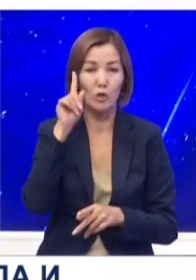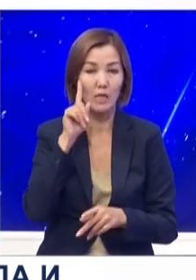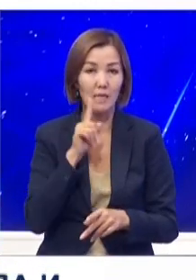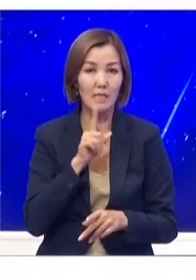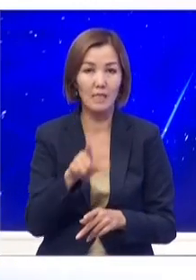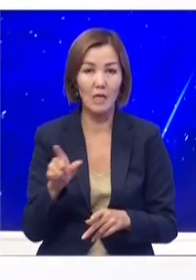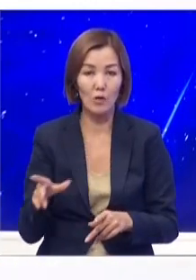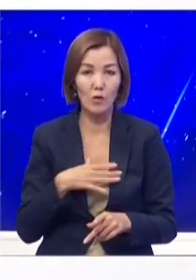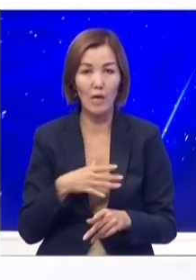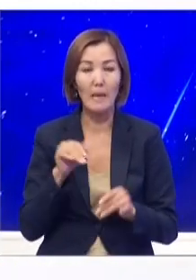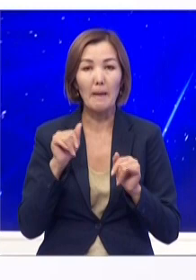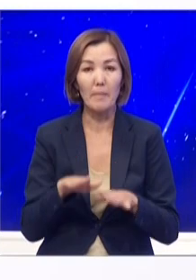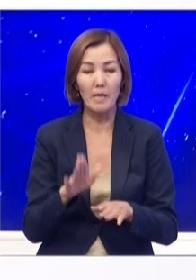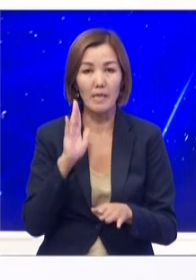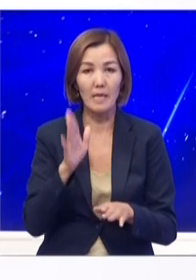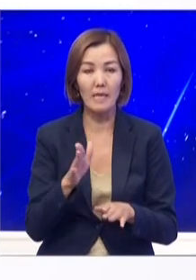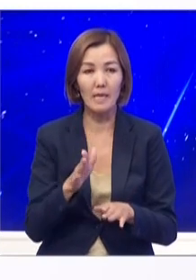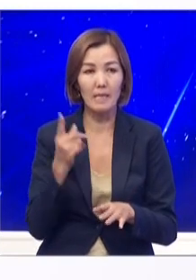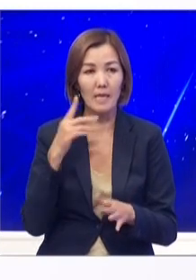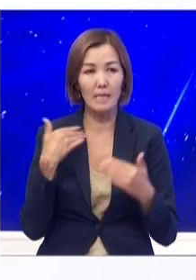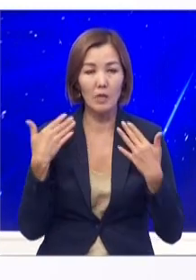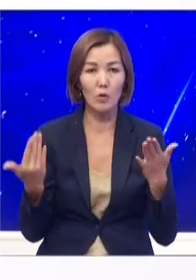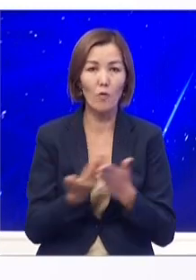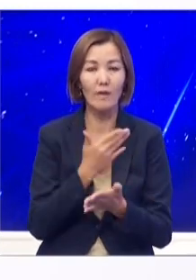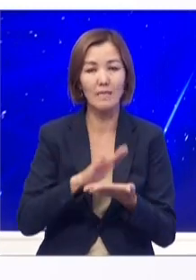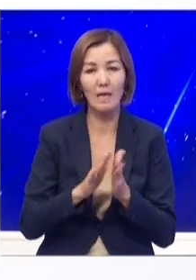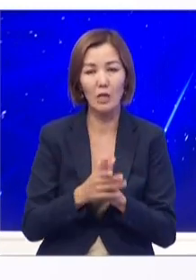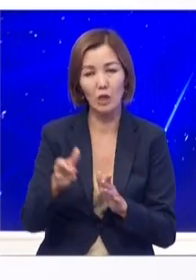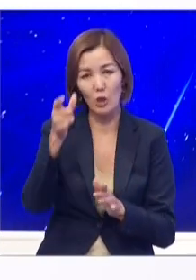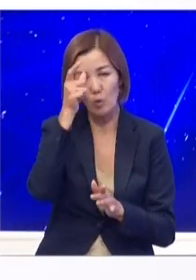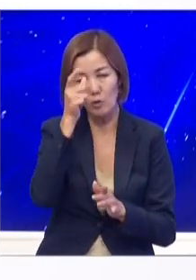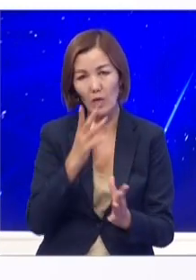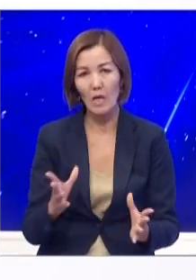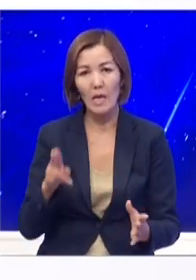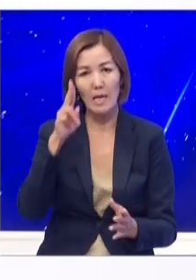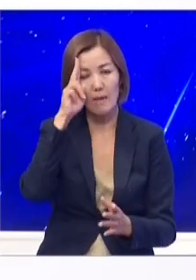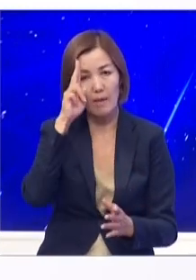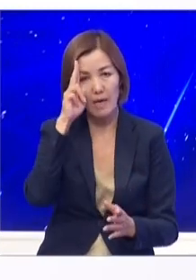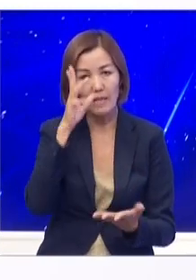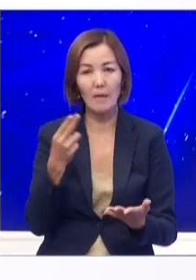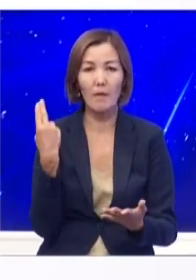Казахстана. Мы приняли дополнительные меры для инициирования новых соглашений с Турцией, Объединенными Арабскими